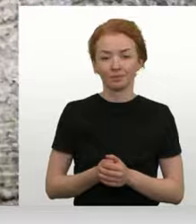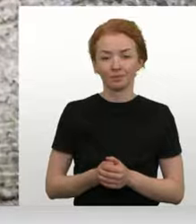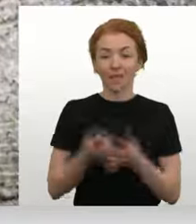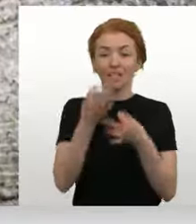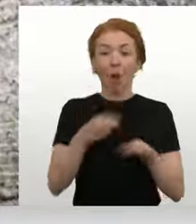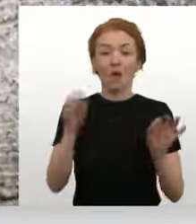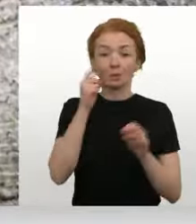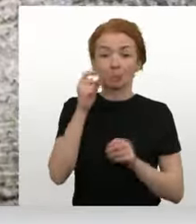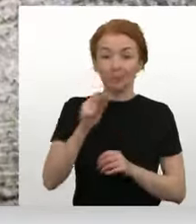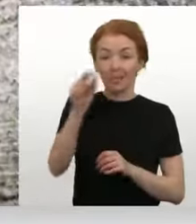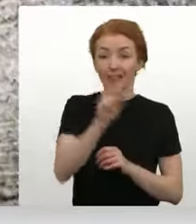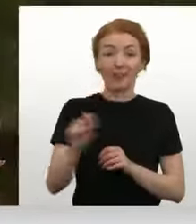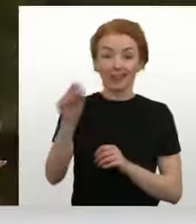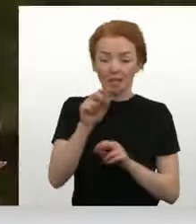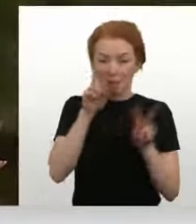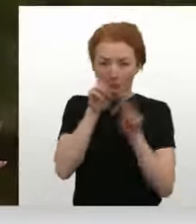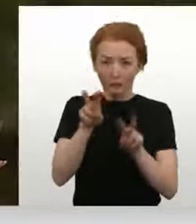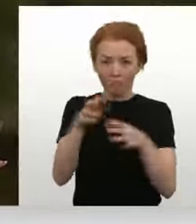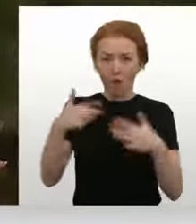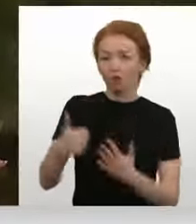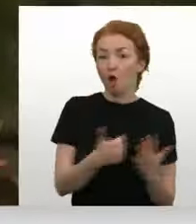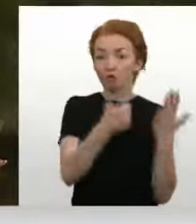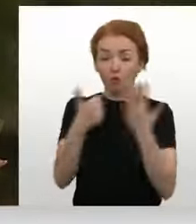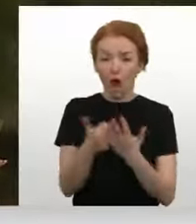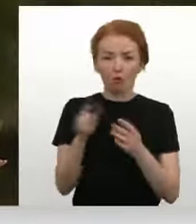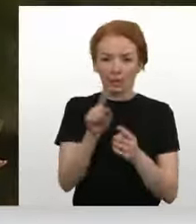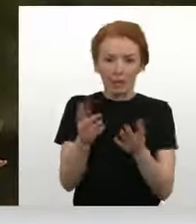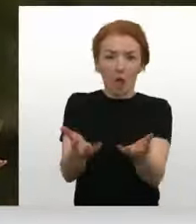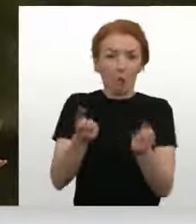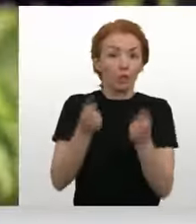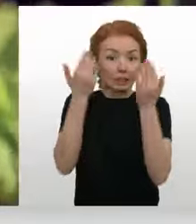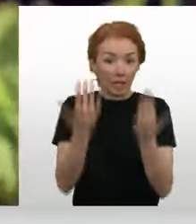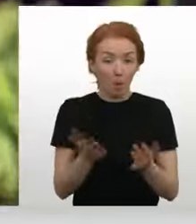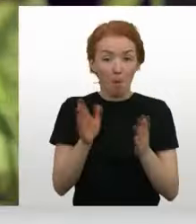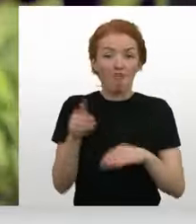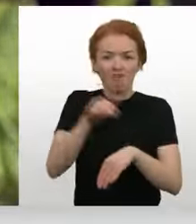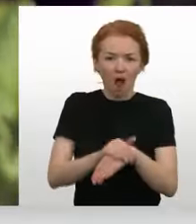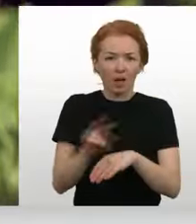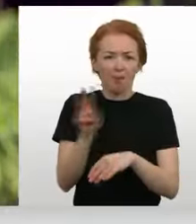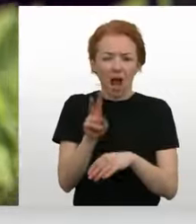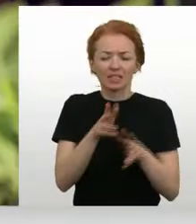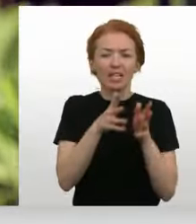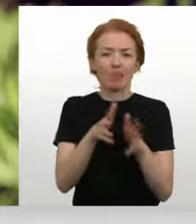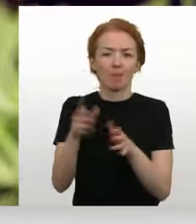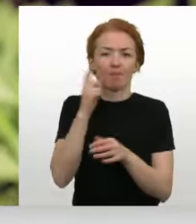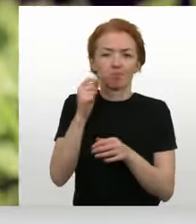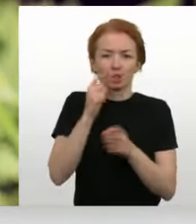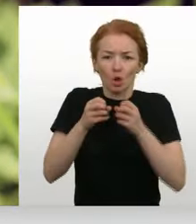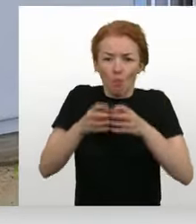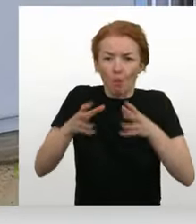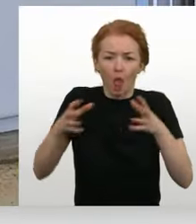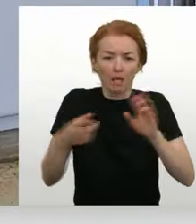Savvaļas bites Latvijā pēta pēdējos 6 gadus un ir gūti secinājumi par faktoriem, kas ietekmē bišu populācijas izmaiņas